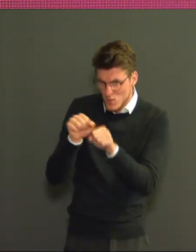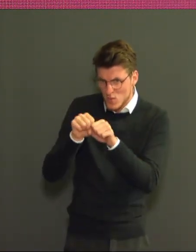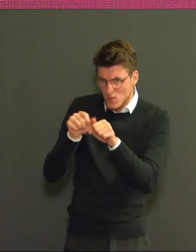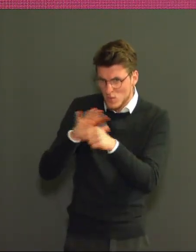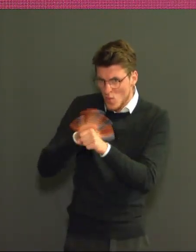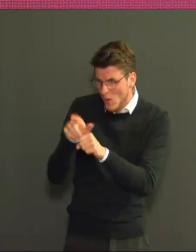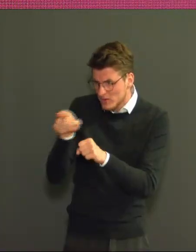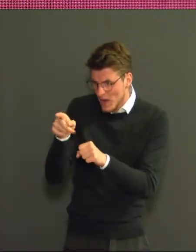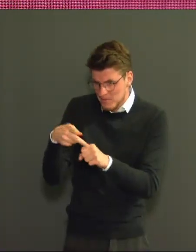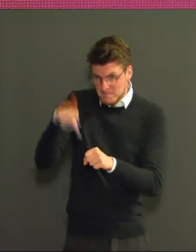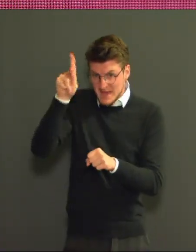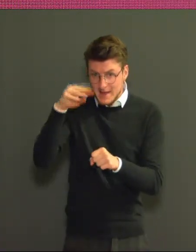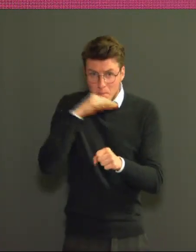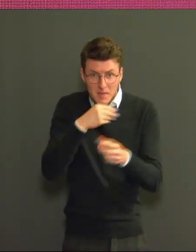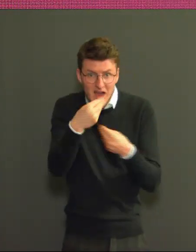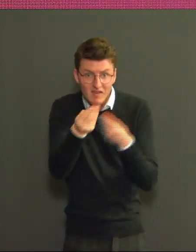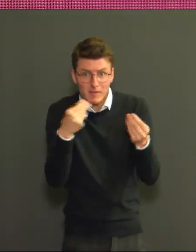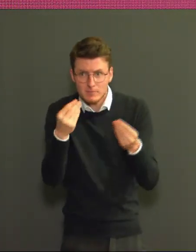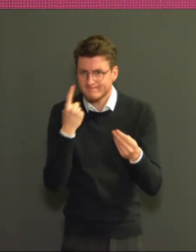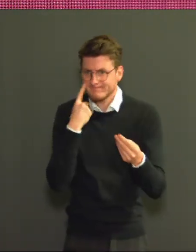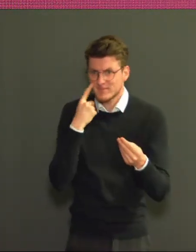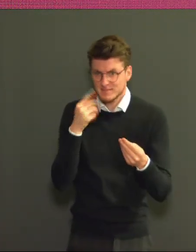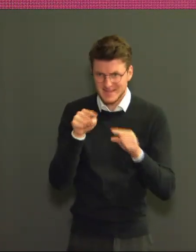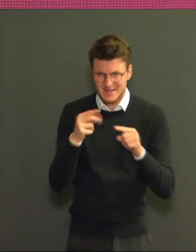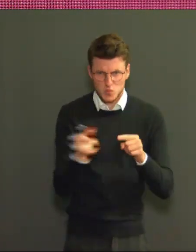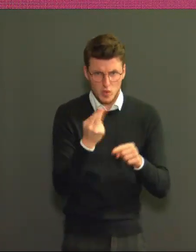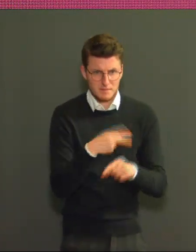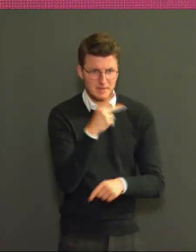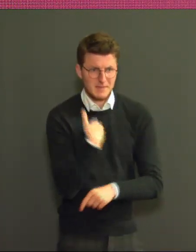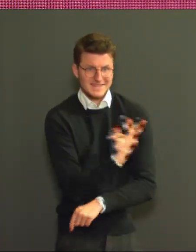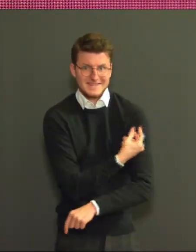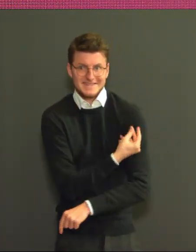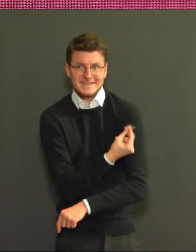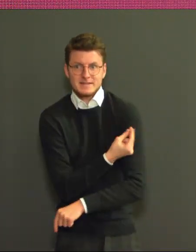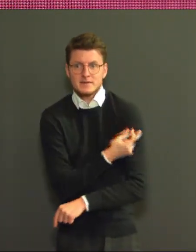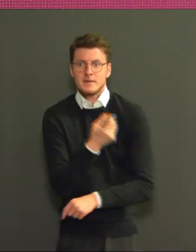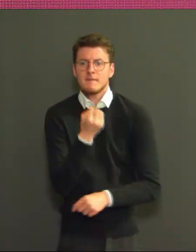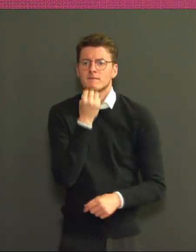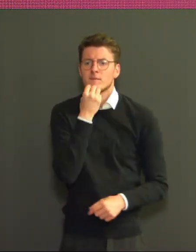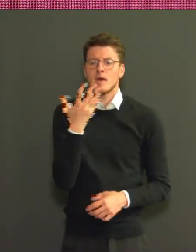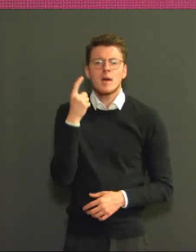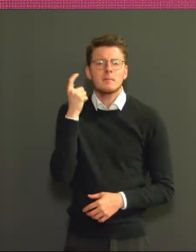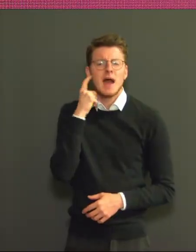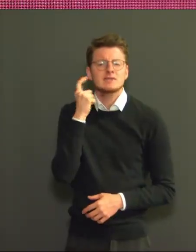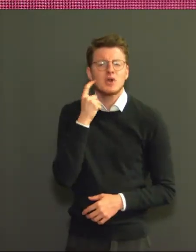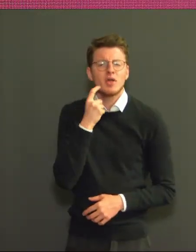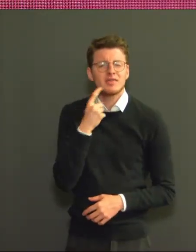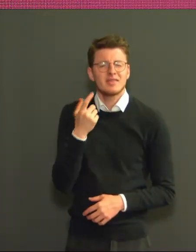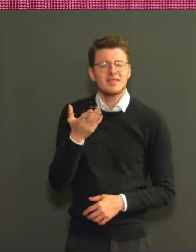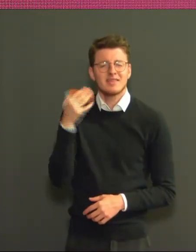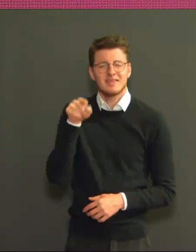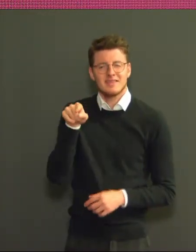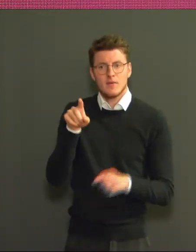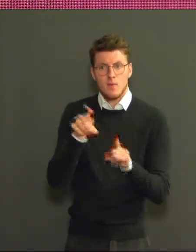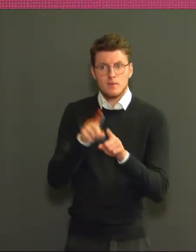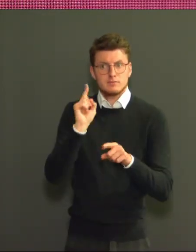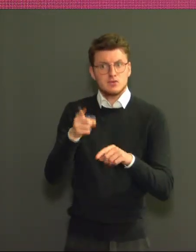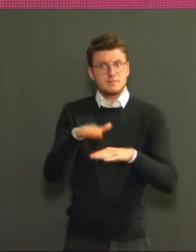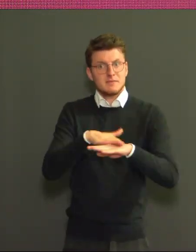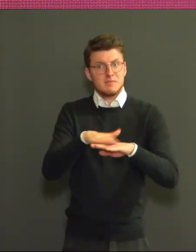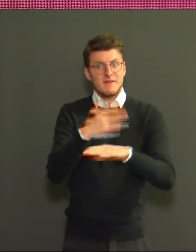hoe hoger die groepsimmuniteit moet zijn. Voor mazelen, dat is een bijzonder besmettelijk virus, moet die minimum 95%